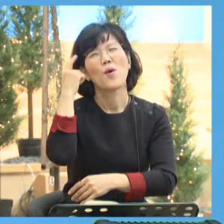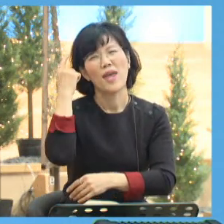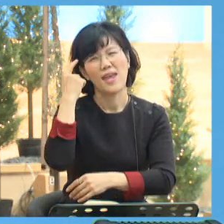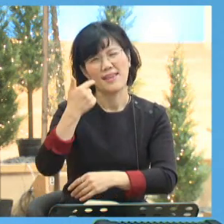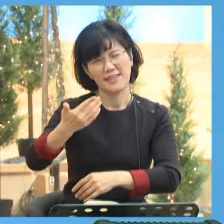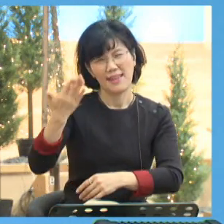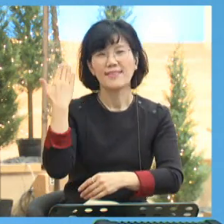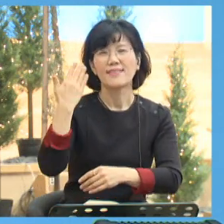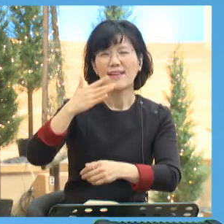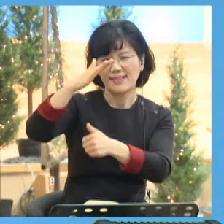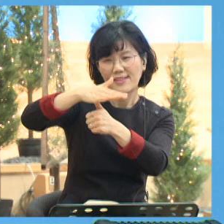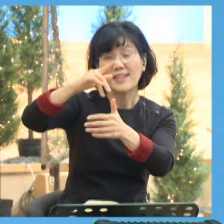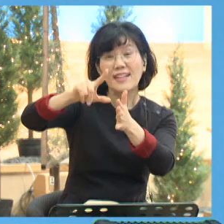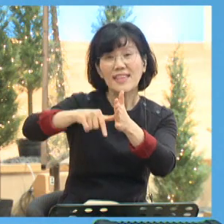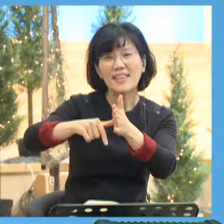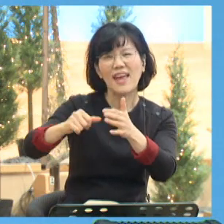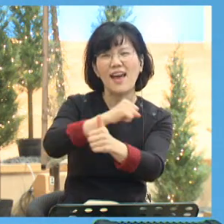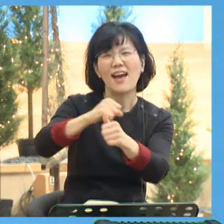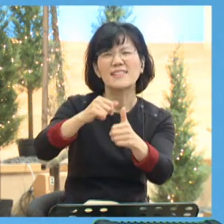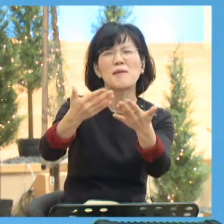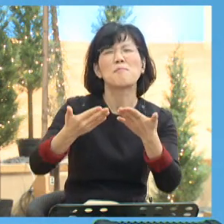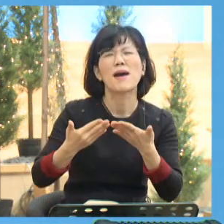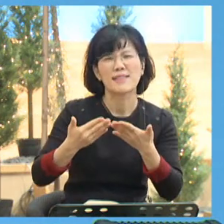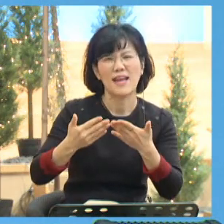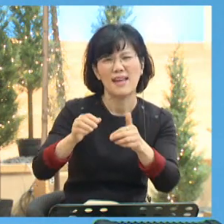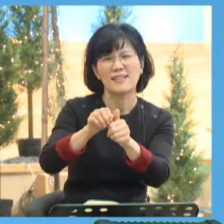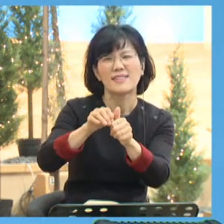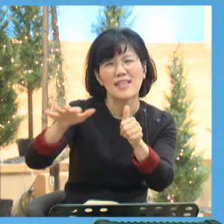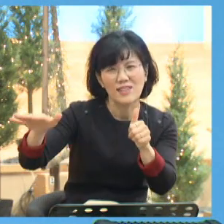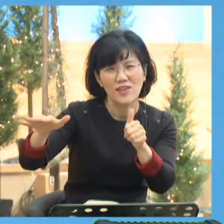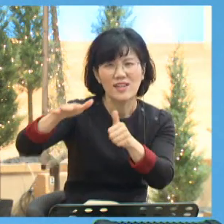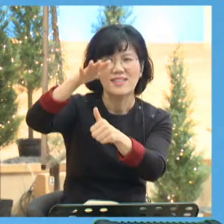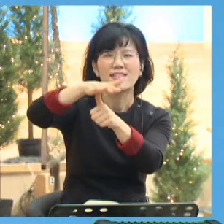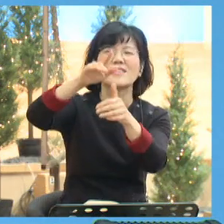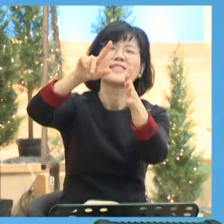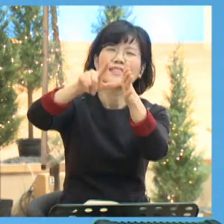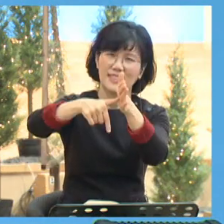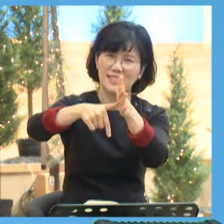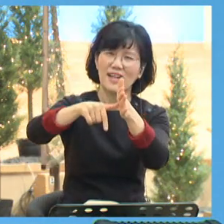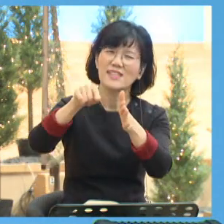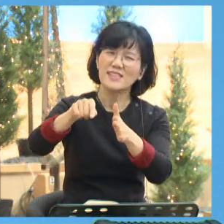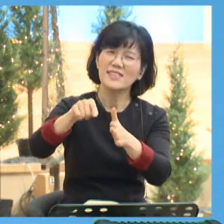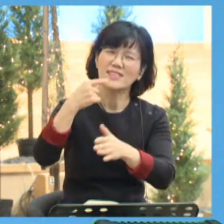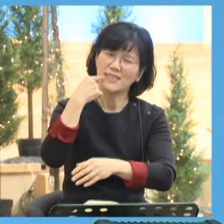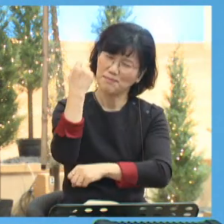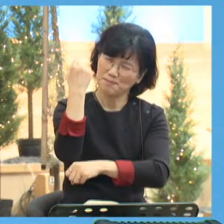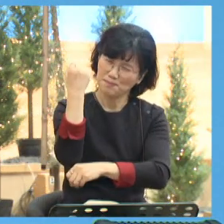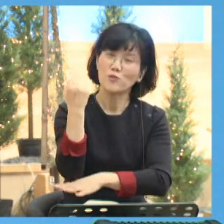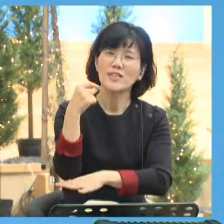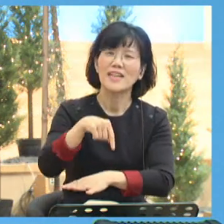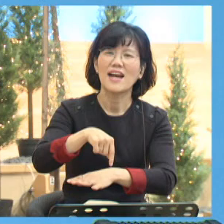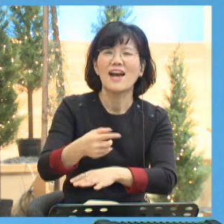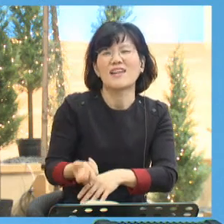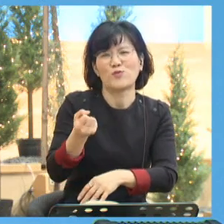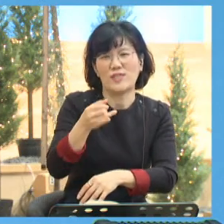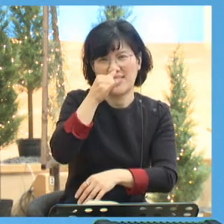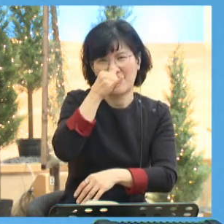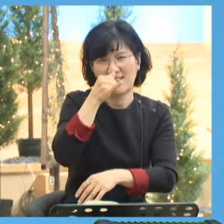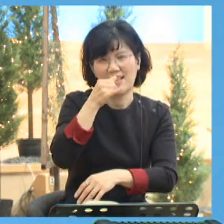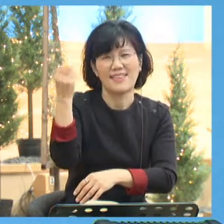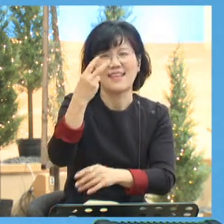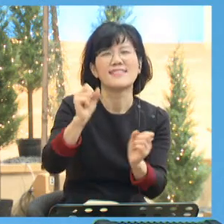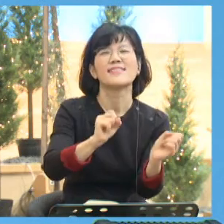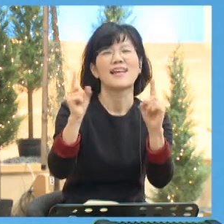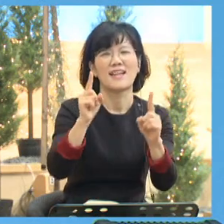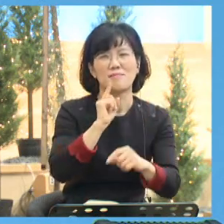시절 따돌림 당하던 어린 시절 글 쓴 뿌리가 막 어떻게 되 살아 나오는